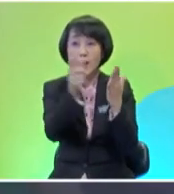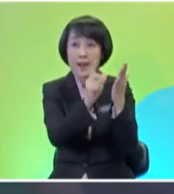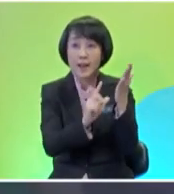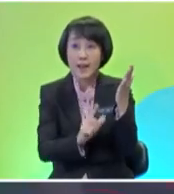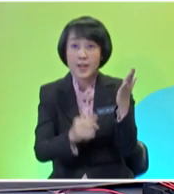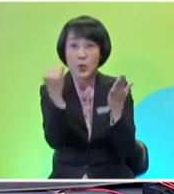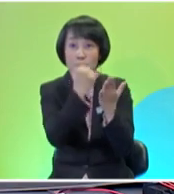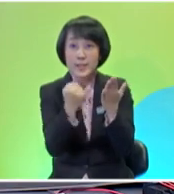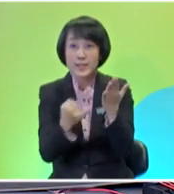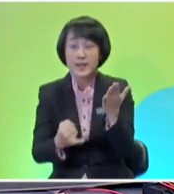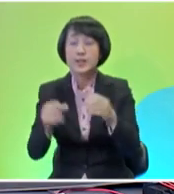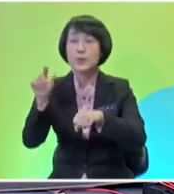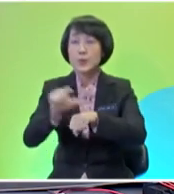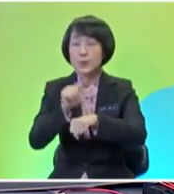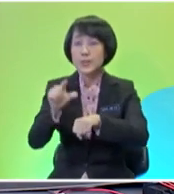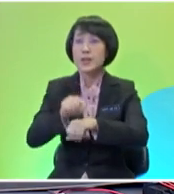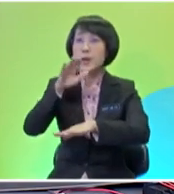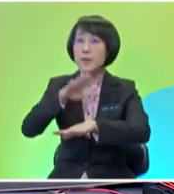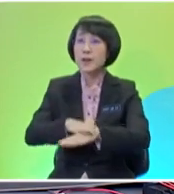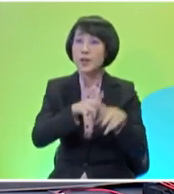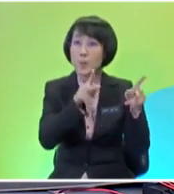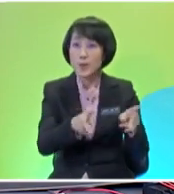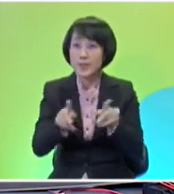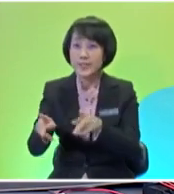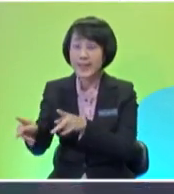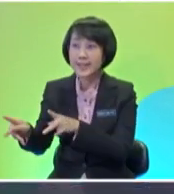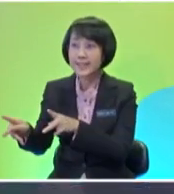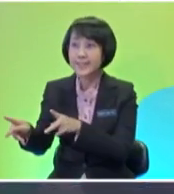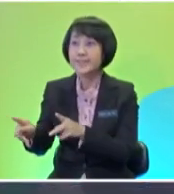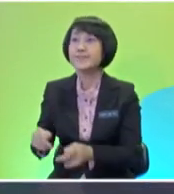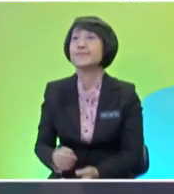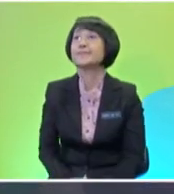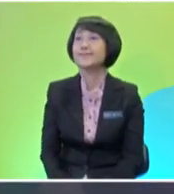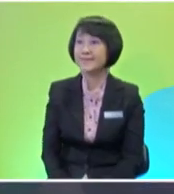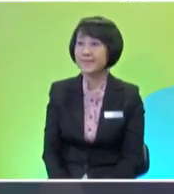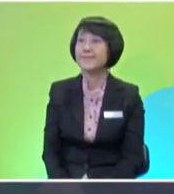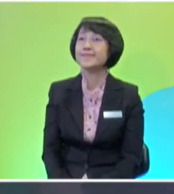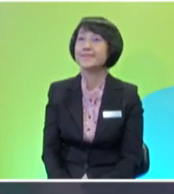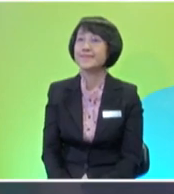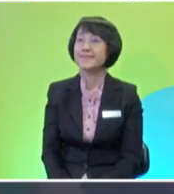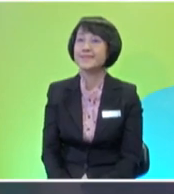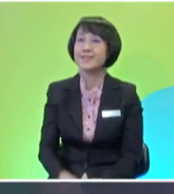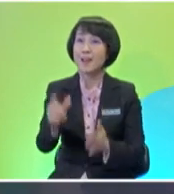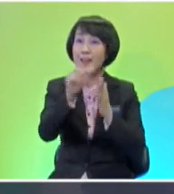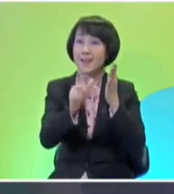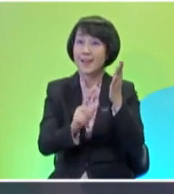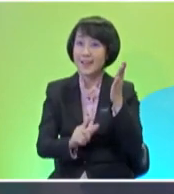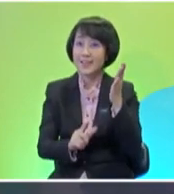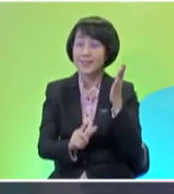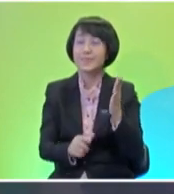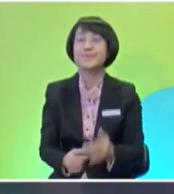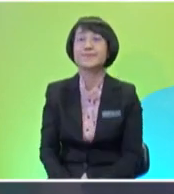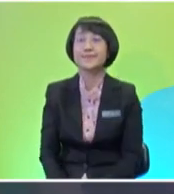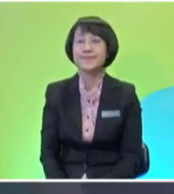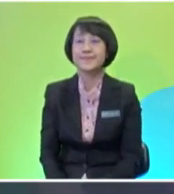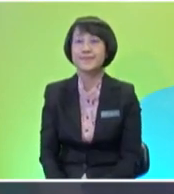Lakaran tu kita akan aplikasi pada projek kali ni. Mana cikgu bawa lakaran Irfan buat hari tu untuk hari ni? Lakaran yang cantik tu kan? Ya, okay. Dan akhir